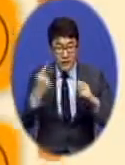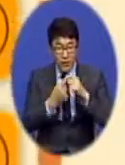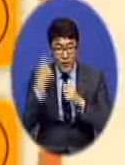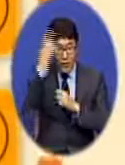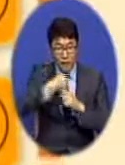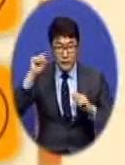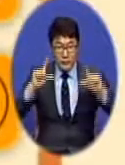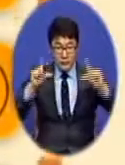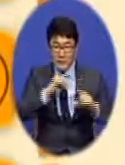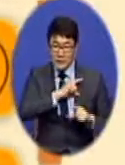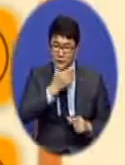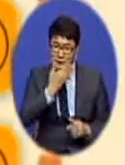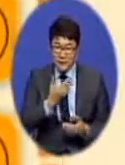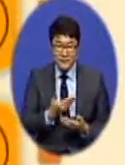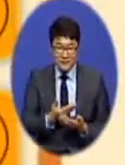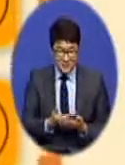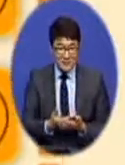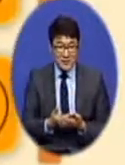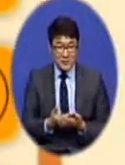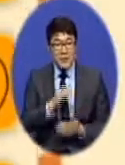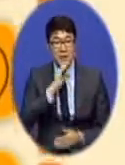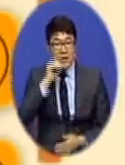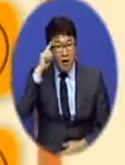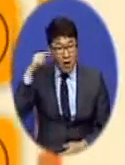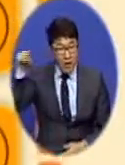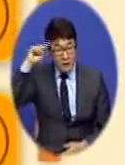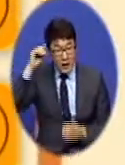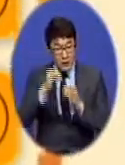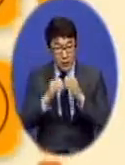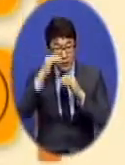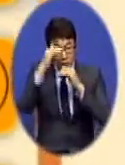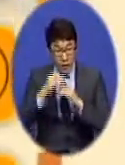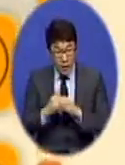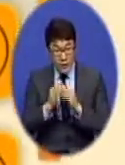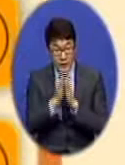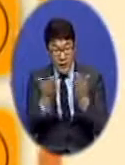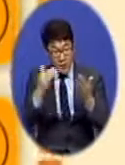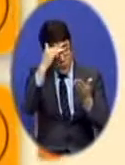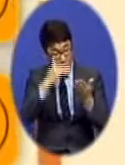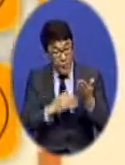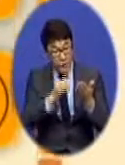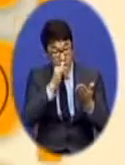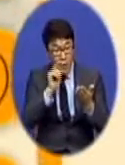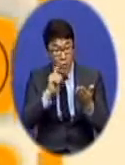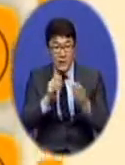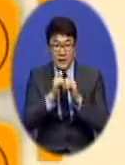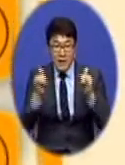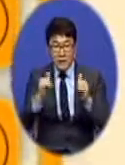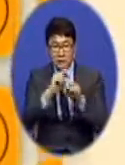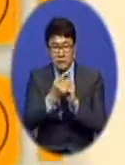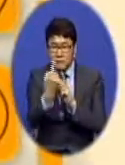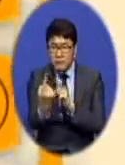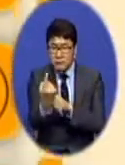얼굴 그렇죠. 제일 중요합니다. 맞아요. 네, 예. 네. 저 러시아 소설 그 사가의 기록에 보면 또 이런 말이 있습니다. 인간은